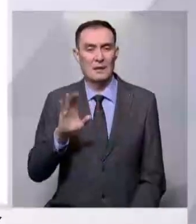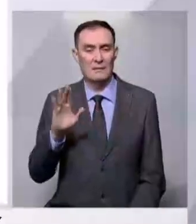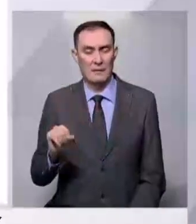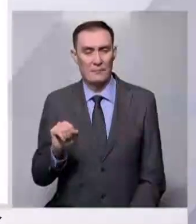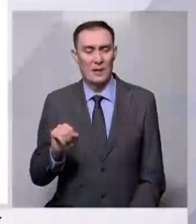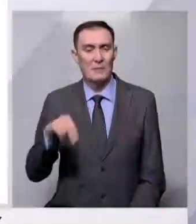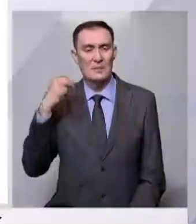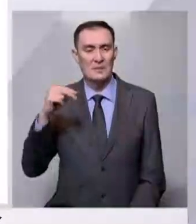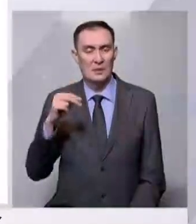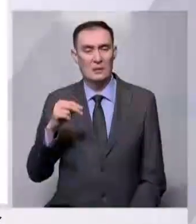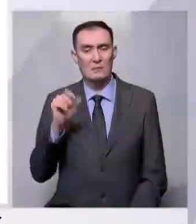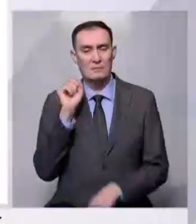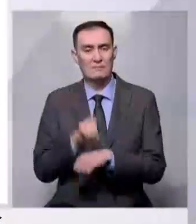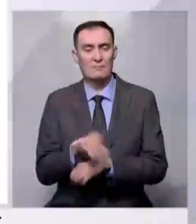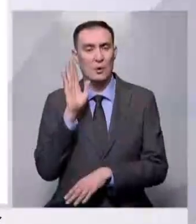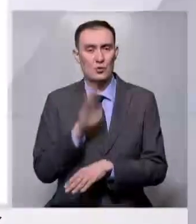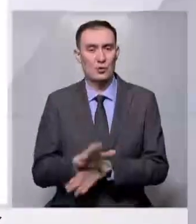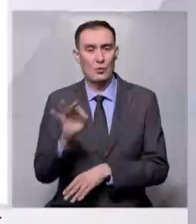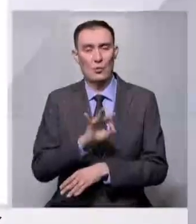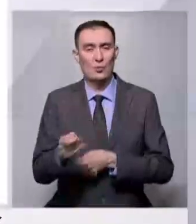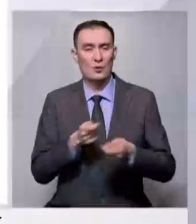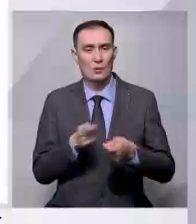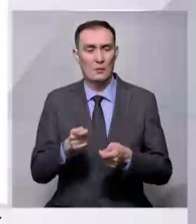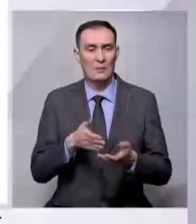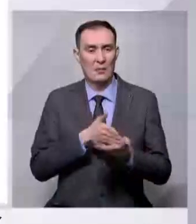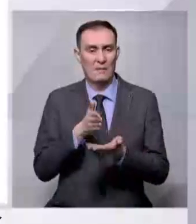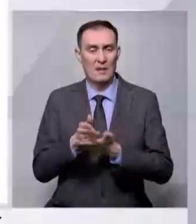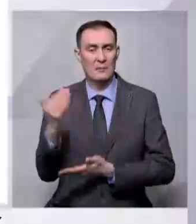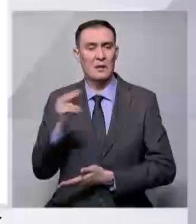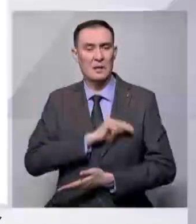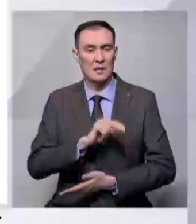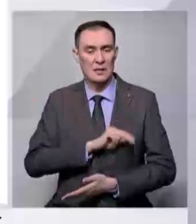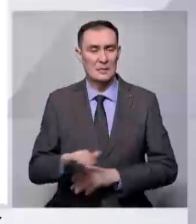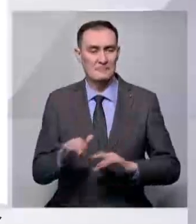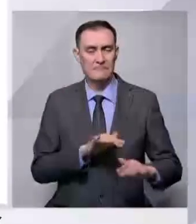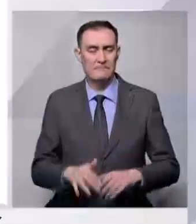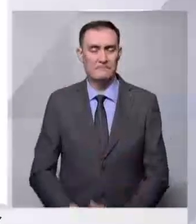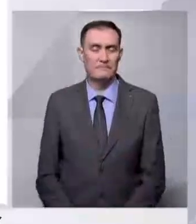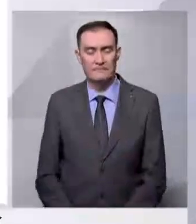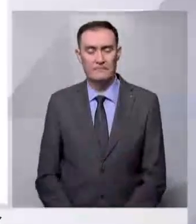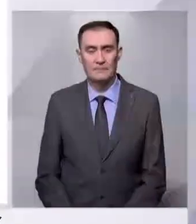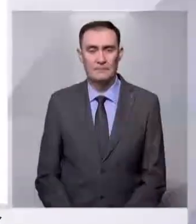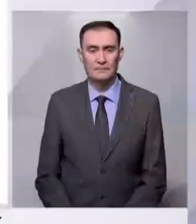Абикеева. Касым-Жомарт Токаев дал ряд поручений по курируемым направлениям деятельности ведомств.